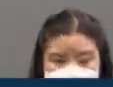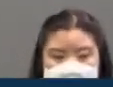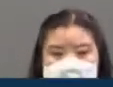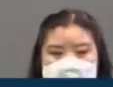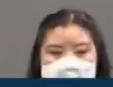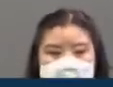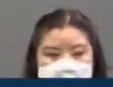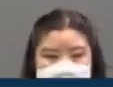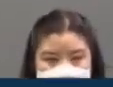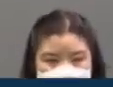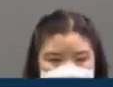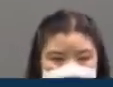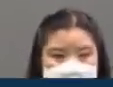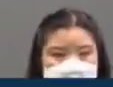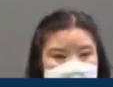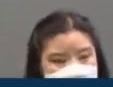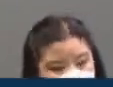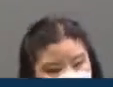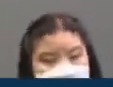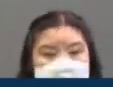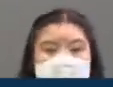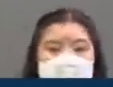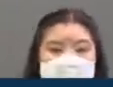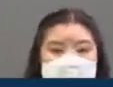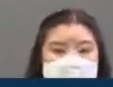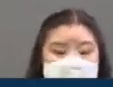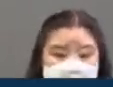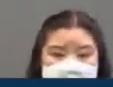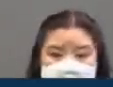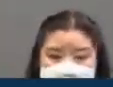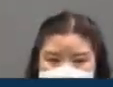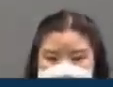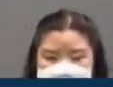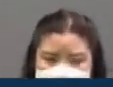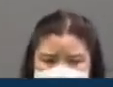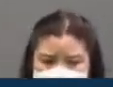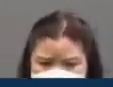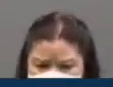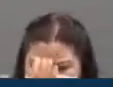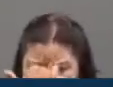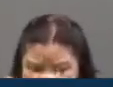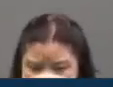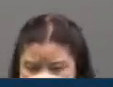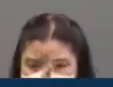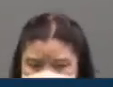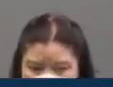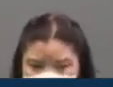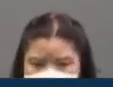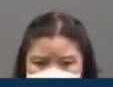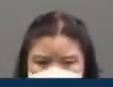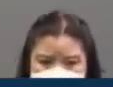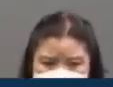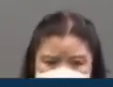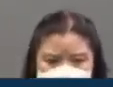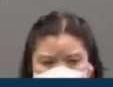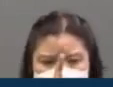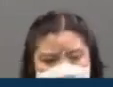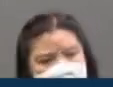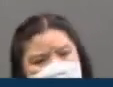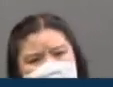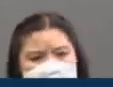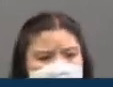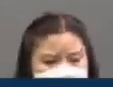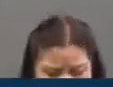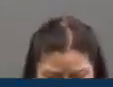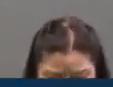ร้อนและเยียวยาพี่น้องผู้ประสบภัยเป็นการด่วนรวมทั้งเตรียมพื้นที่ศูนย์ช่วยเหลือชั่วคราวเพื่ออำนวยความสะดวกแก่ผู้ประสบ